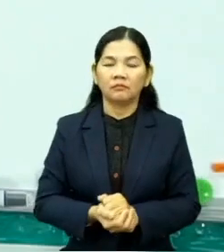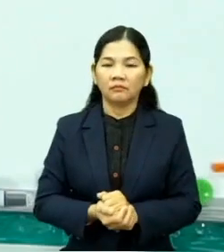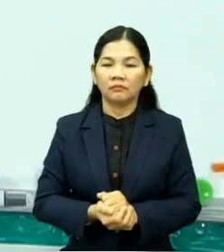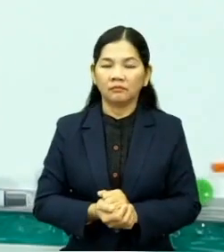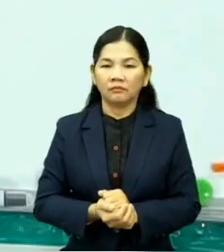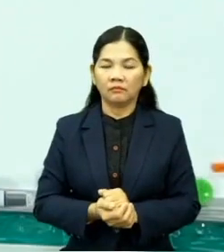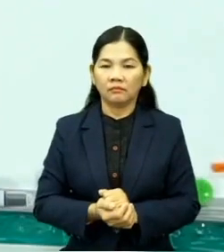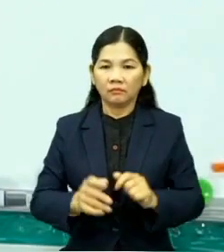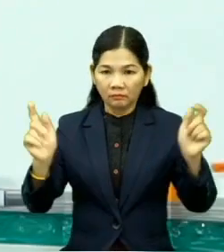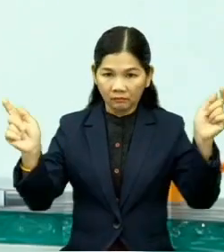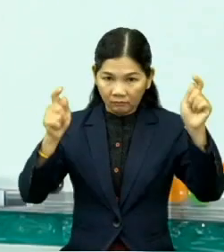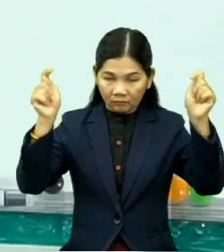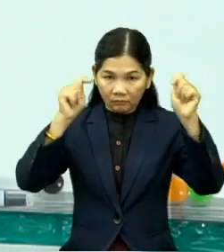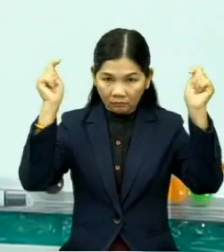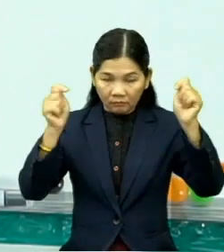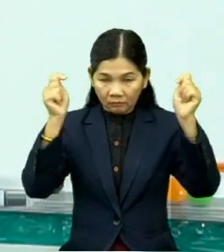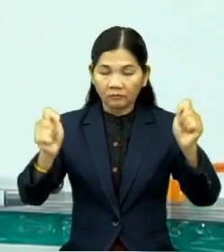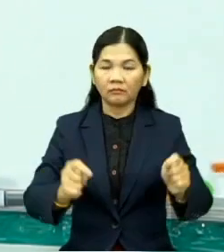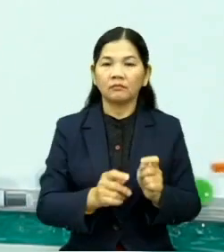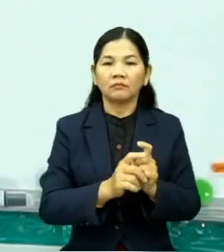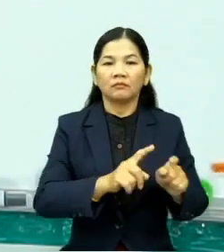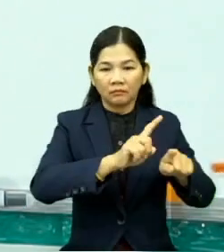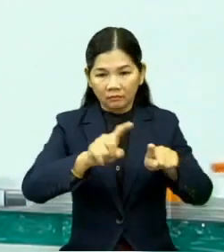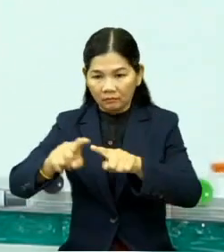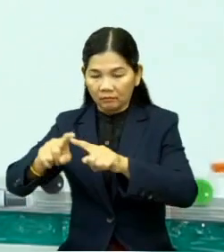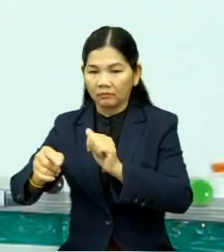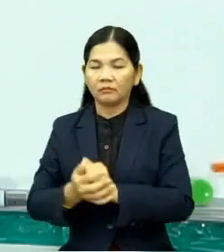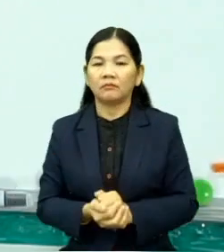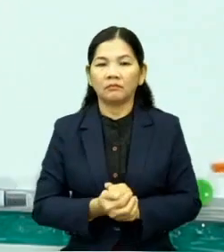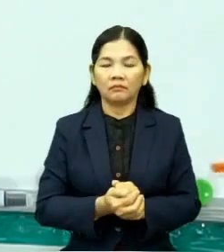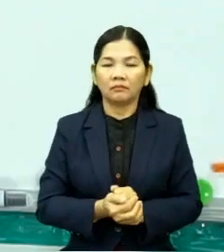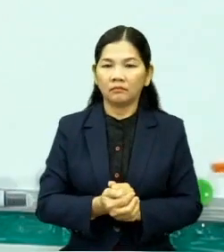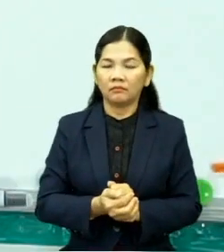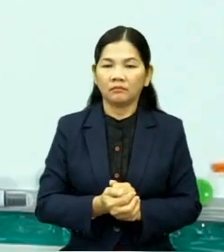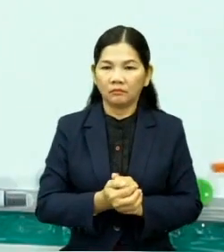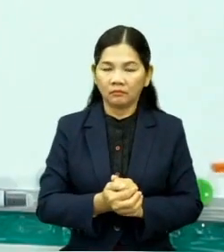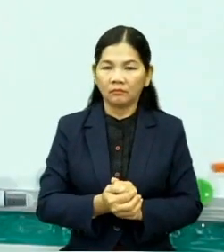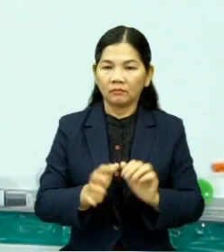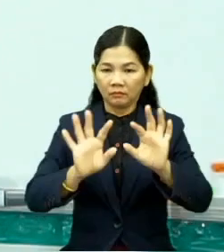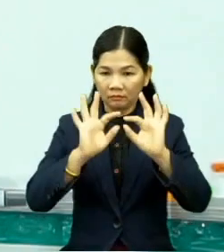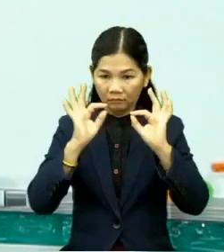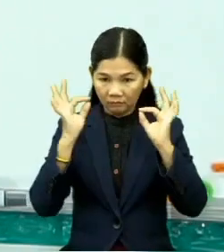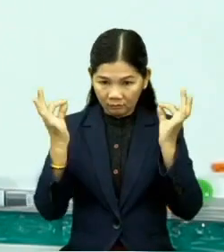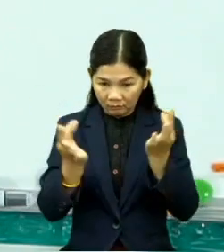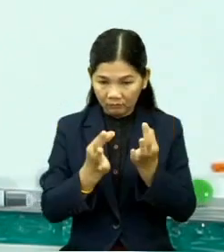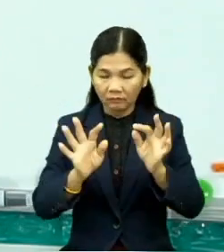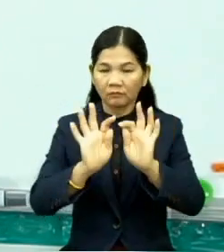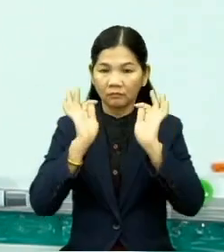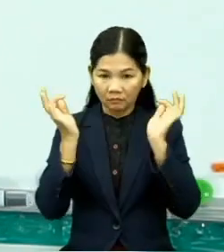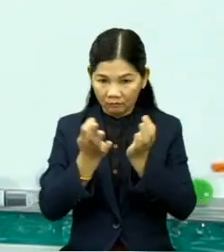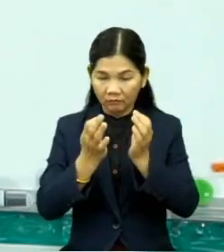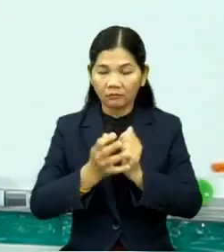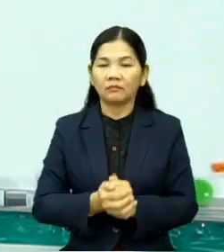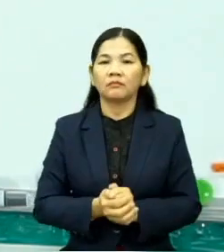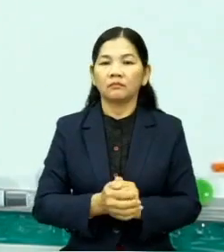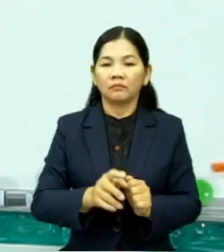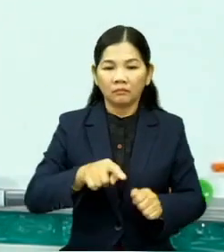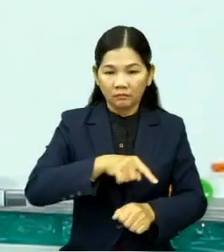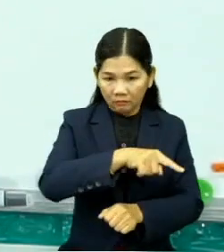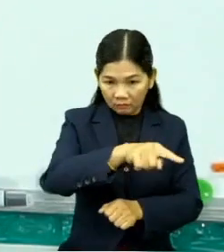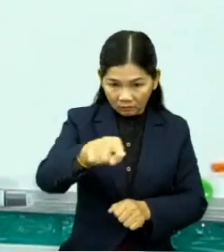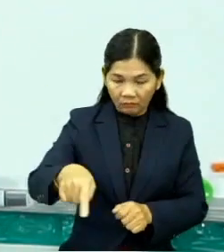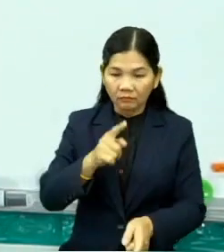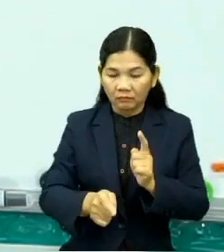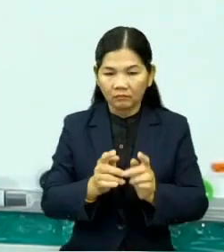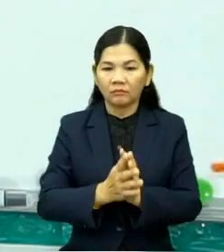ក្នុងពិធីបុណ្យផ្សេងៗទៅតាមវង្សប្រគំដូចជាពិណ